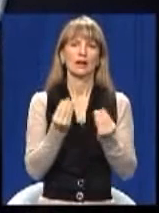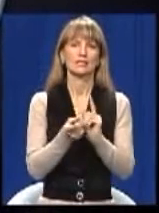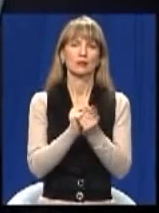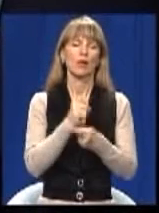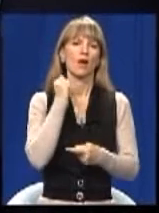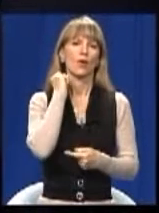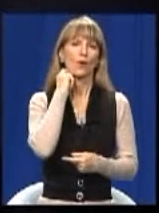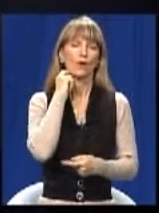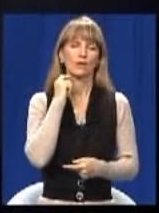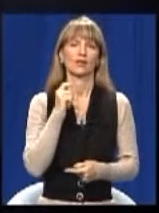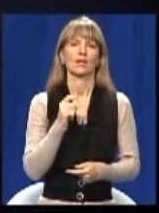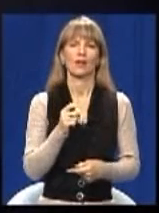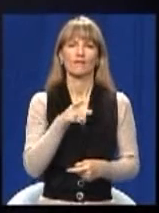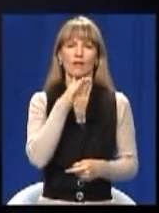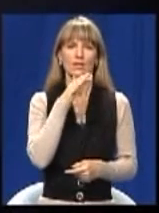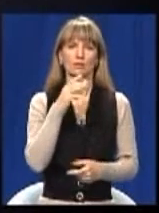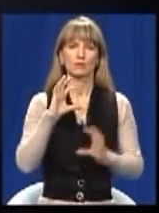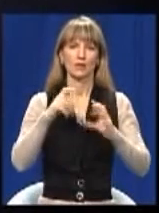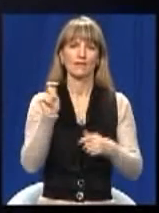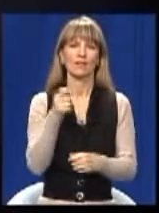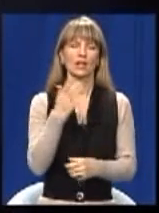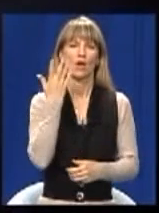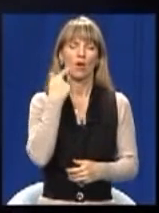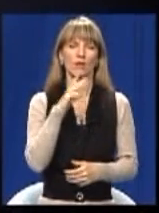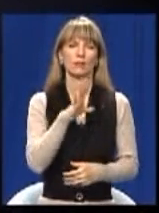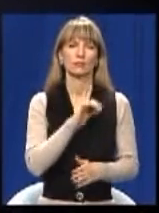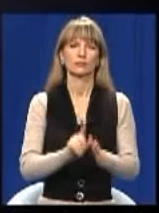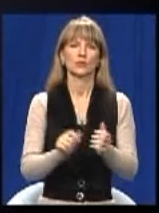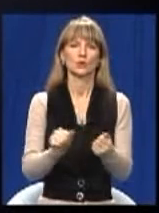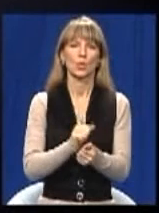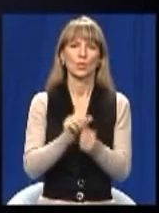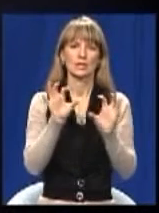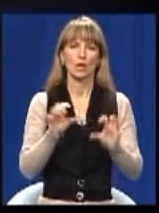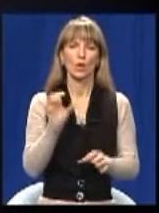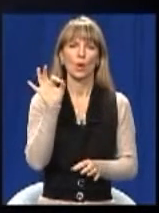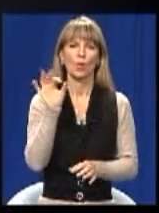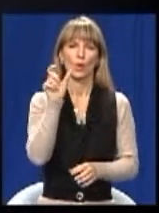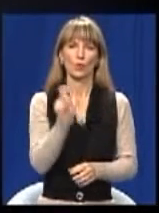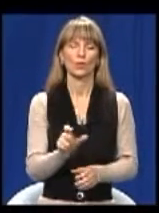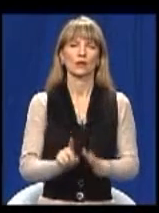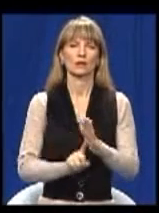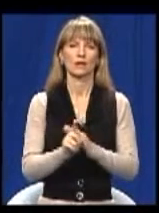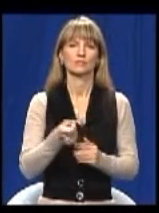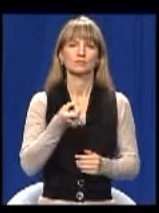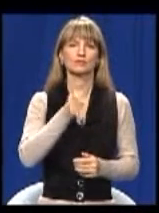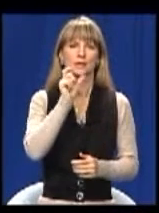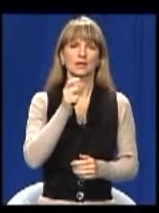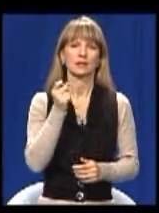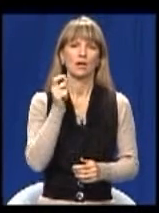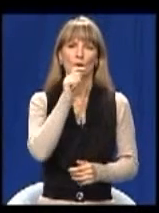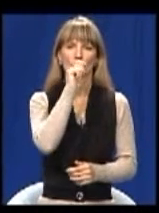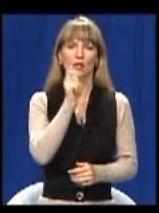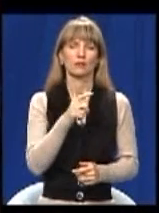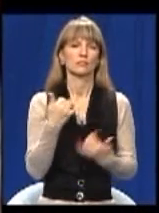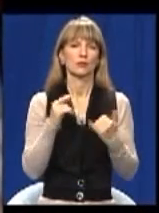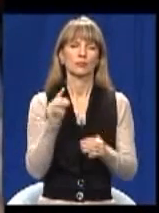алкоголю. У роки Першої світової війни, коли був введений сухий закон, люди почали зловживати одеколоном. Це й не дивно, бо до